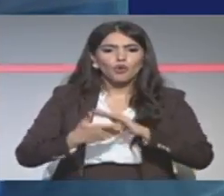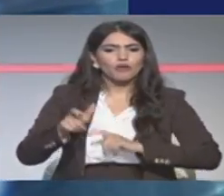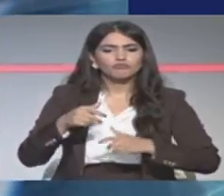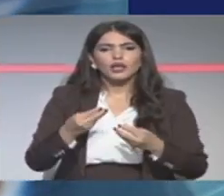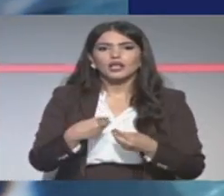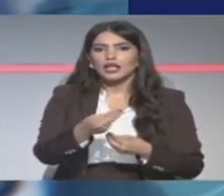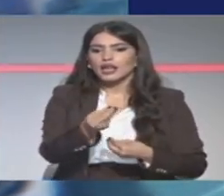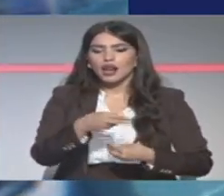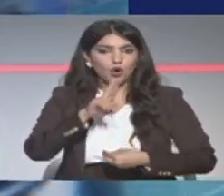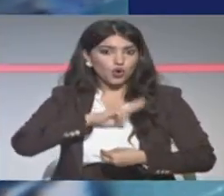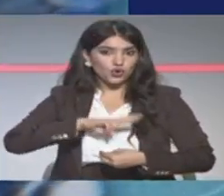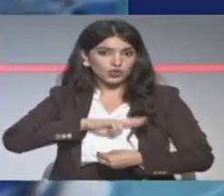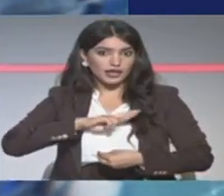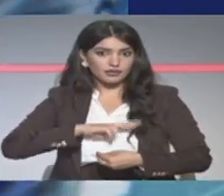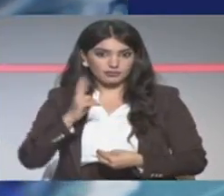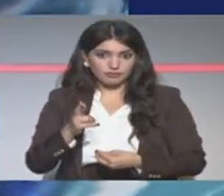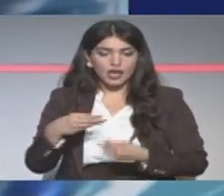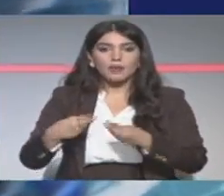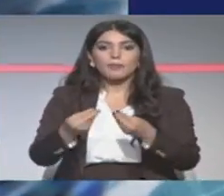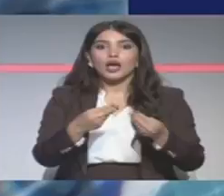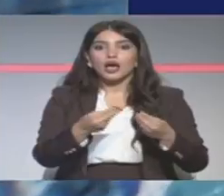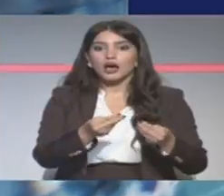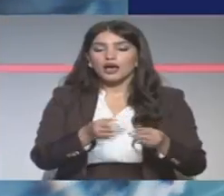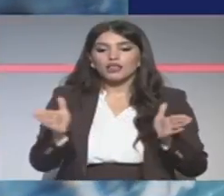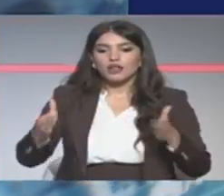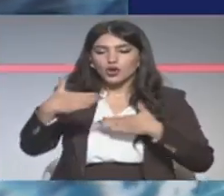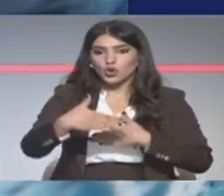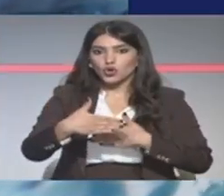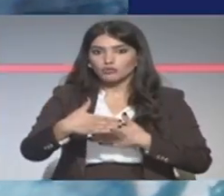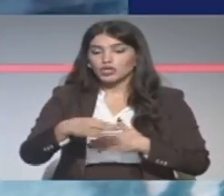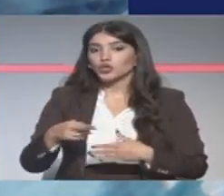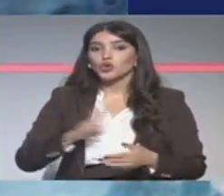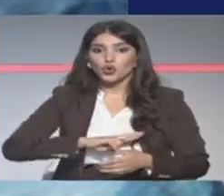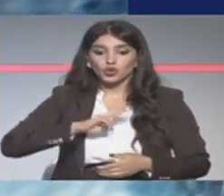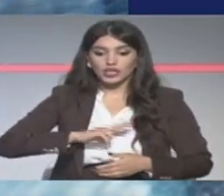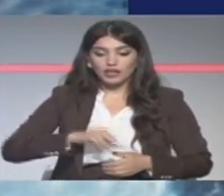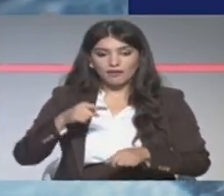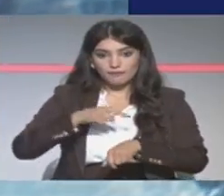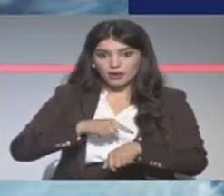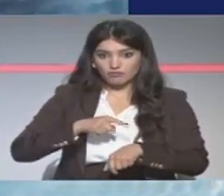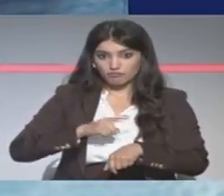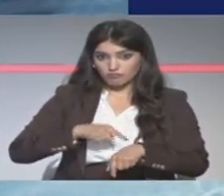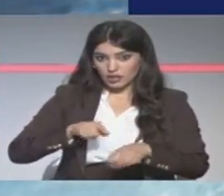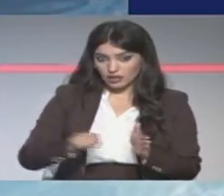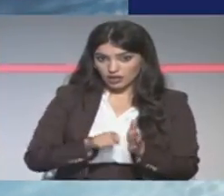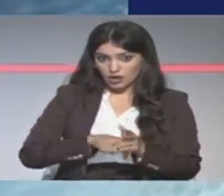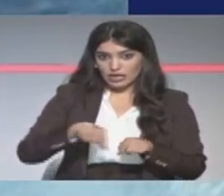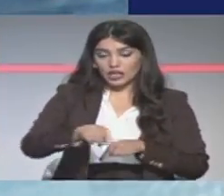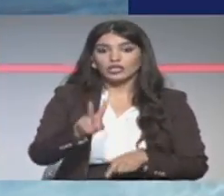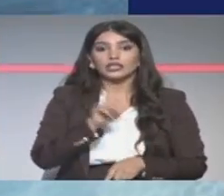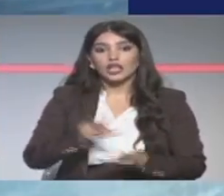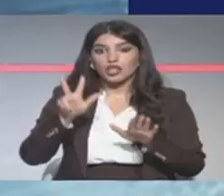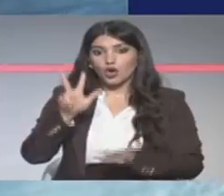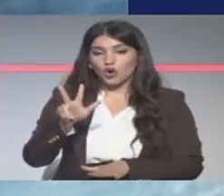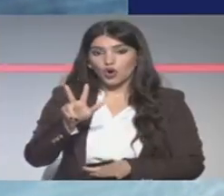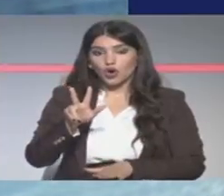المنتفعين بالجرايات الصادرة عن الصندوق الوطني للضمان الاجتماعي خلال الفترة المتراوحة بين 23